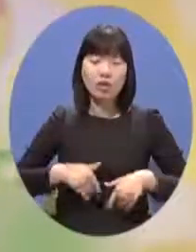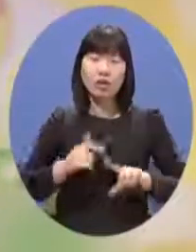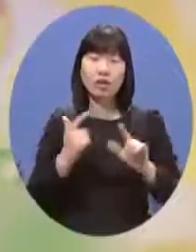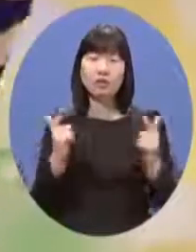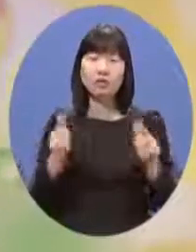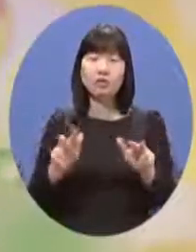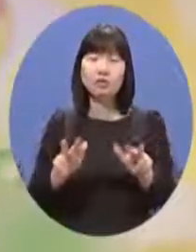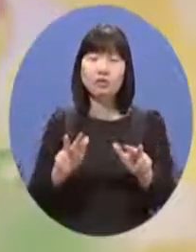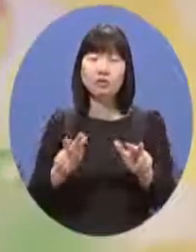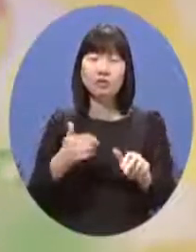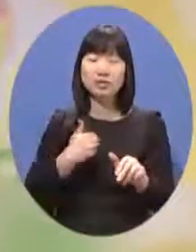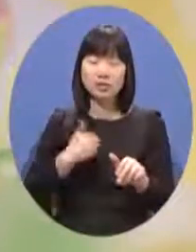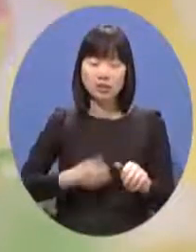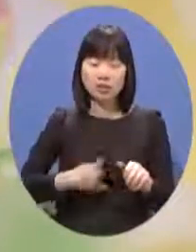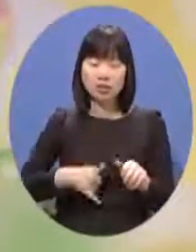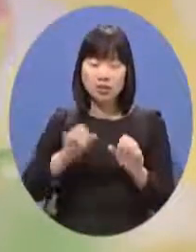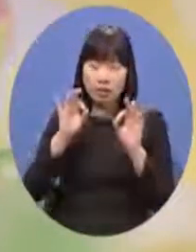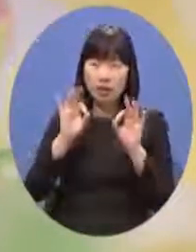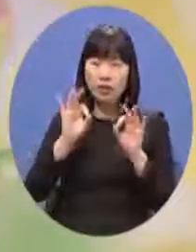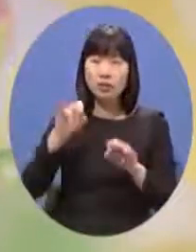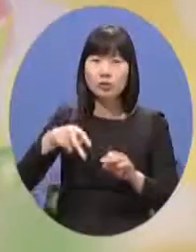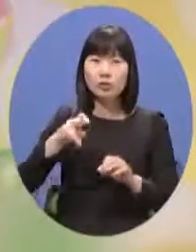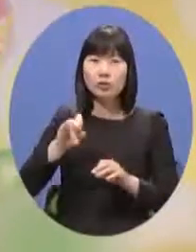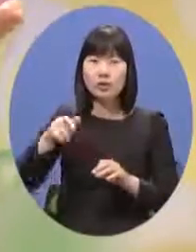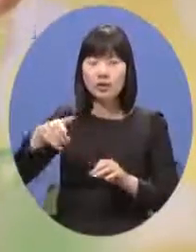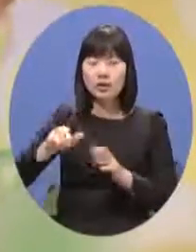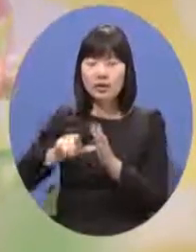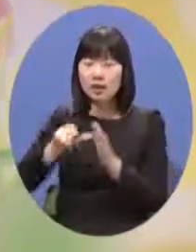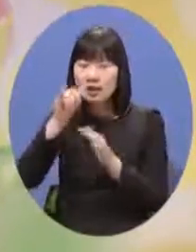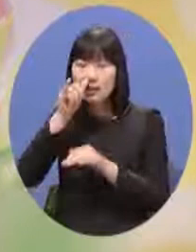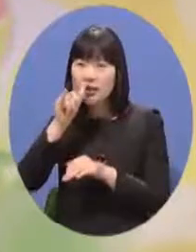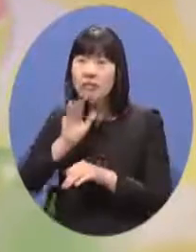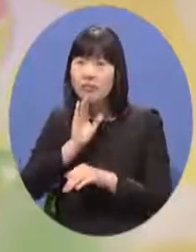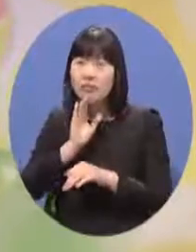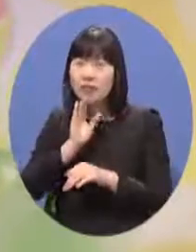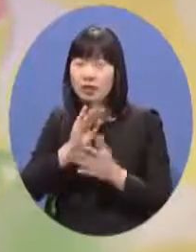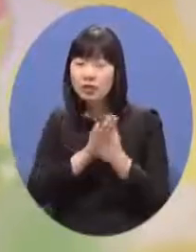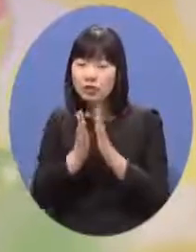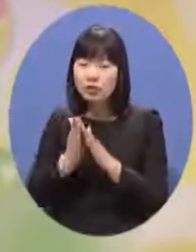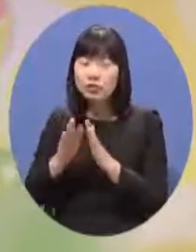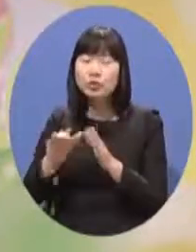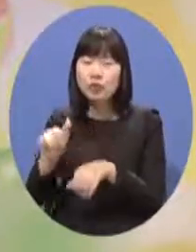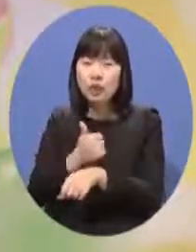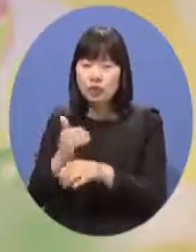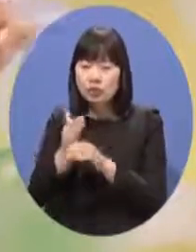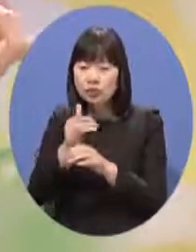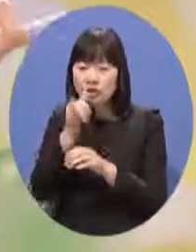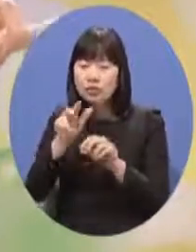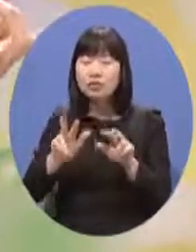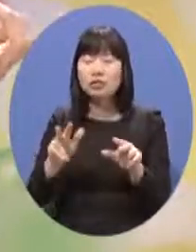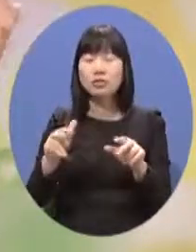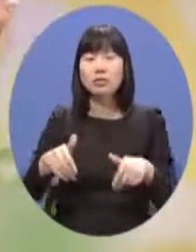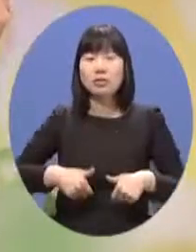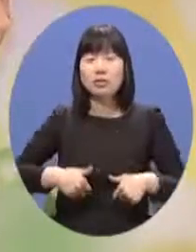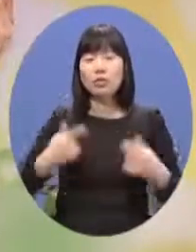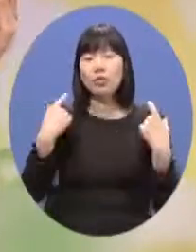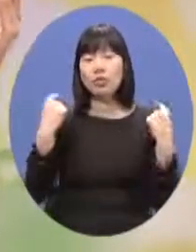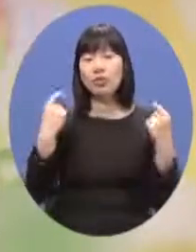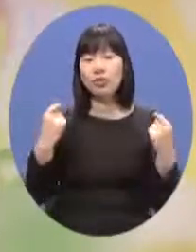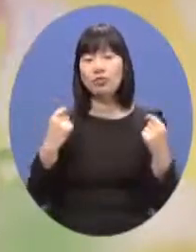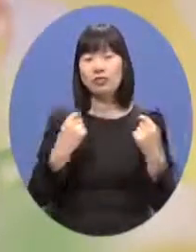사실 지금 저희 아이들은 다 유아기에 있는 아이들인데 지금도 사실 필요한 그렇죠. 거거든요. 네. 근데 맞아요. 요 영아기 때부터